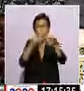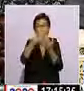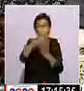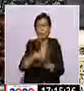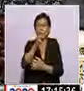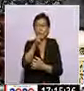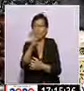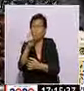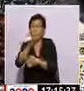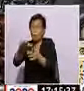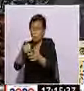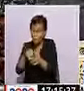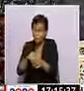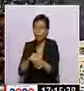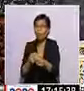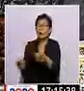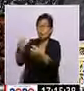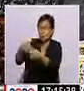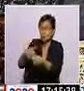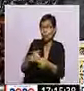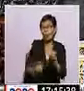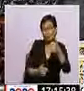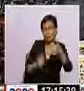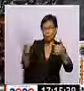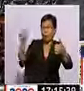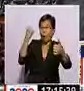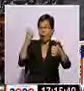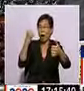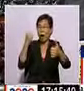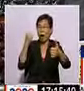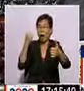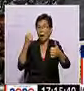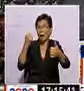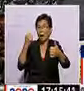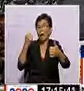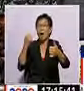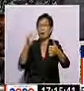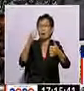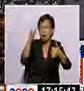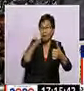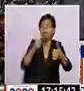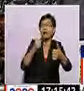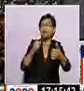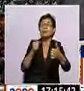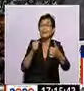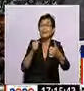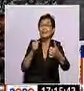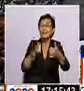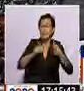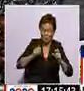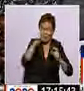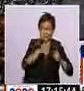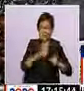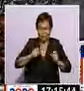TVET, termasuklah pertama, memperkukuhkan lagi sinergi di antara sektor awam dan swasta menerusi